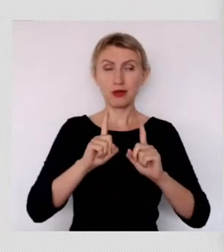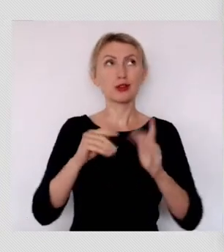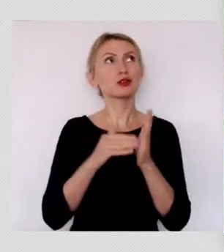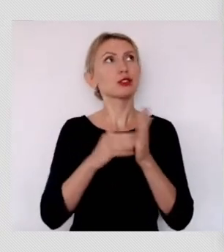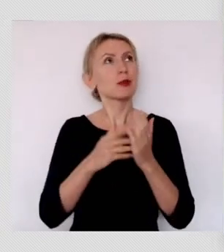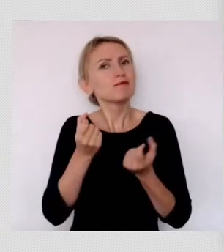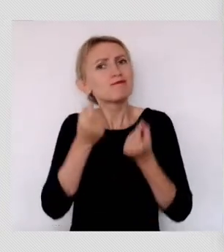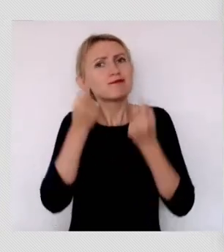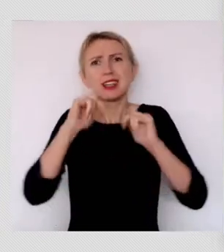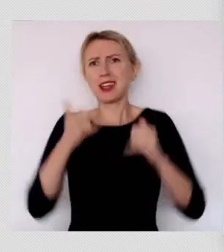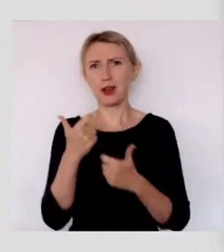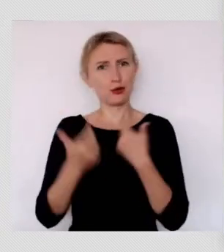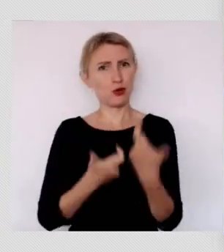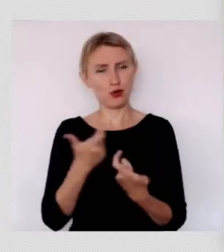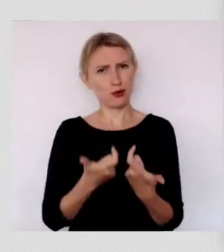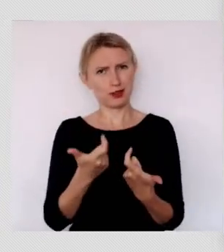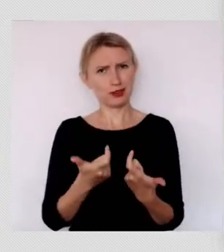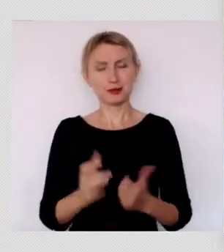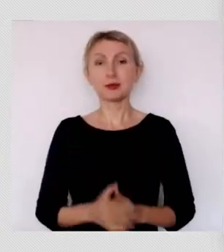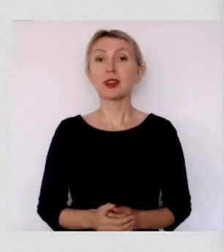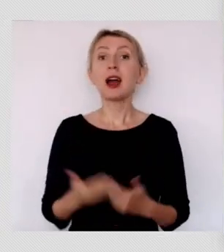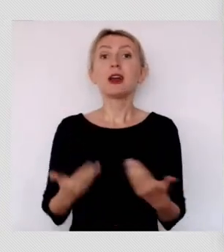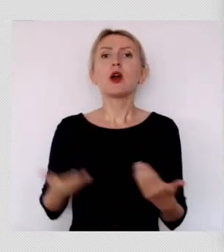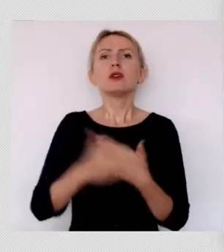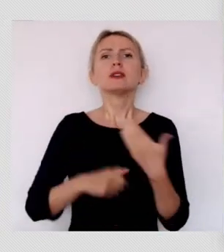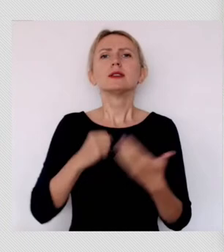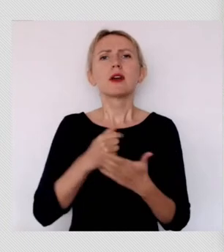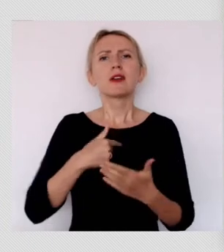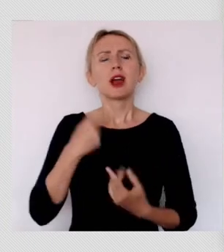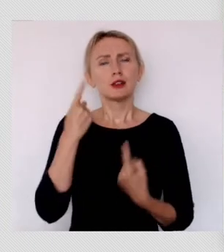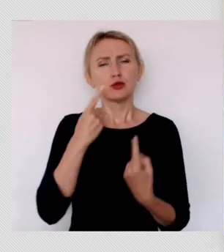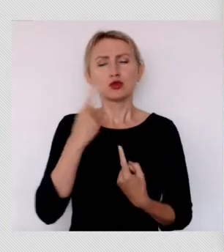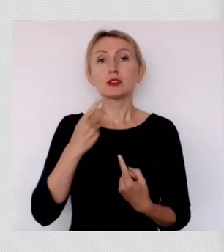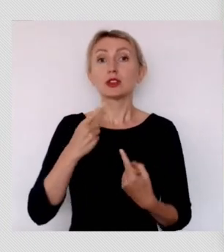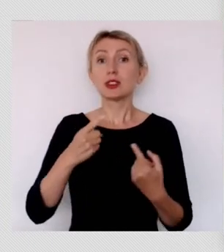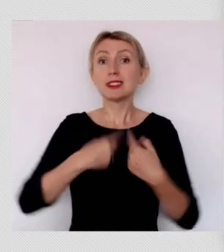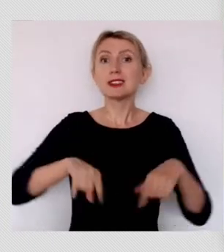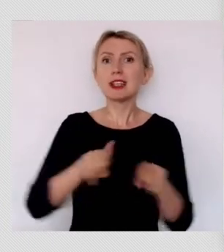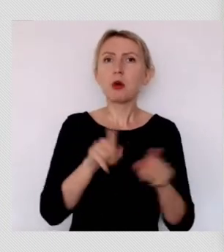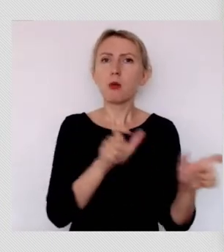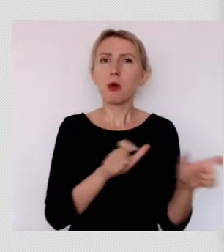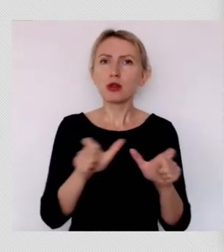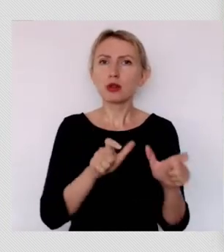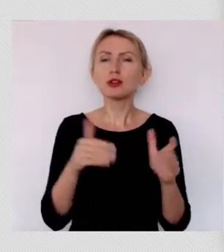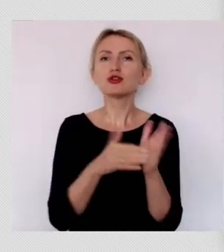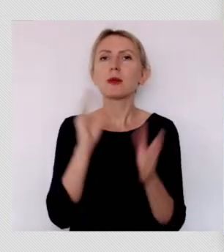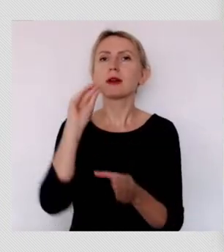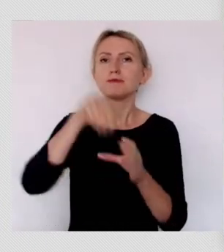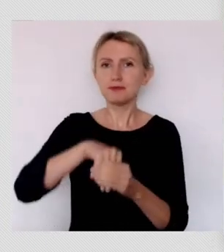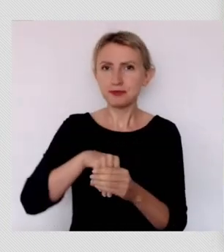zrobić. I ostatnia rzecz zupełnie, wydaje mi się, że do zespołów monitoringowych trzeba byłoby włączyć